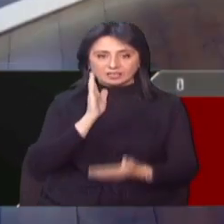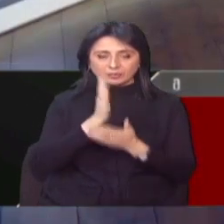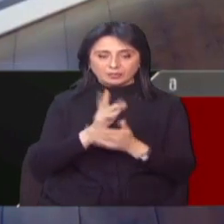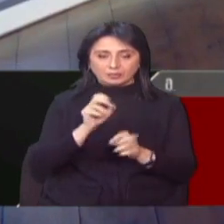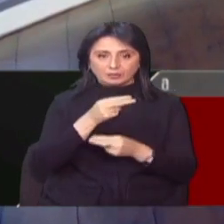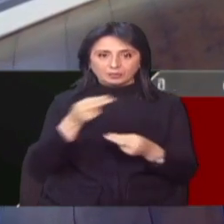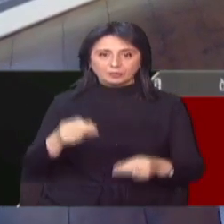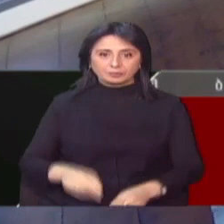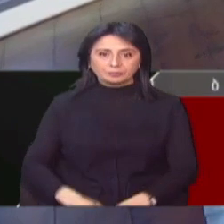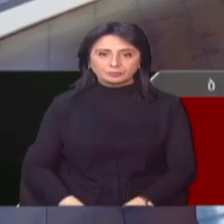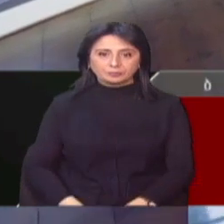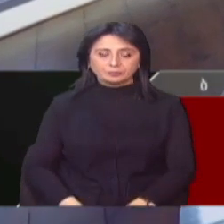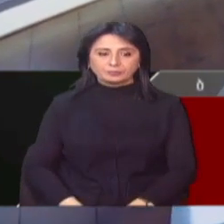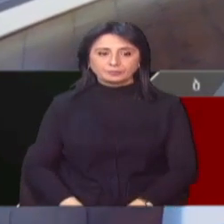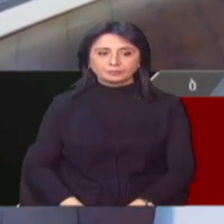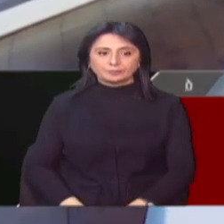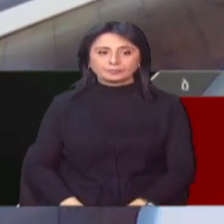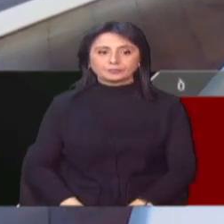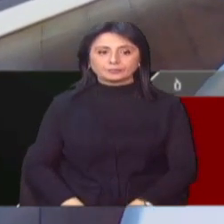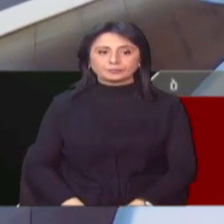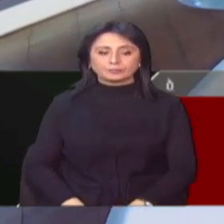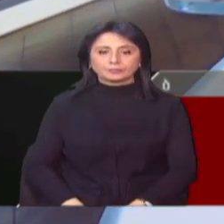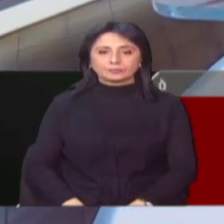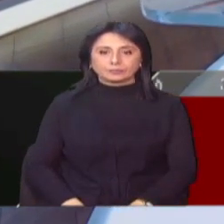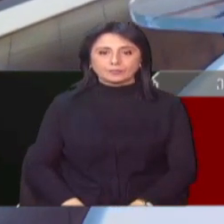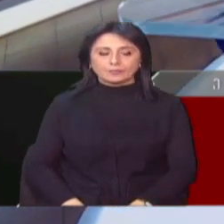ganertsobs temas akhla pirdapir etershi manna kismet.